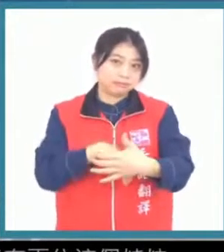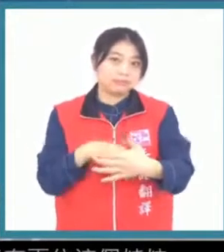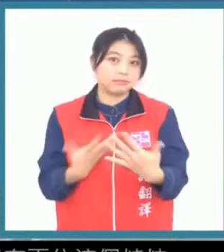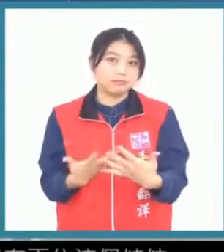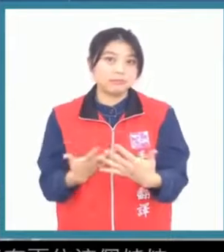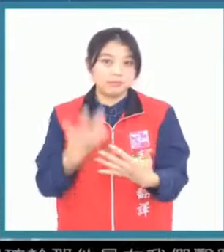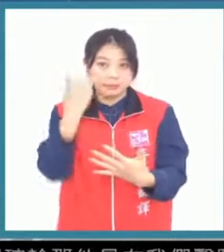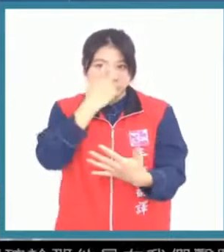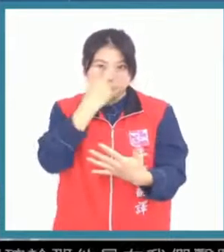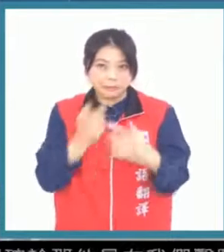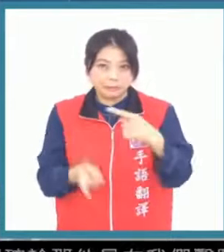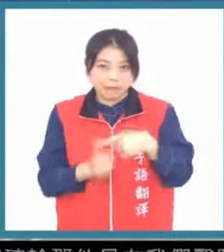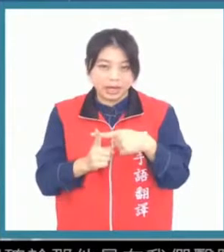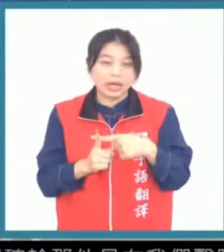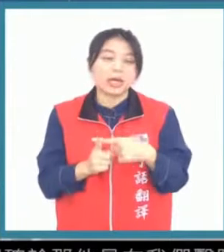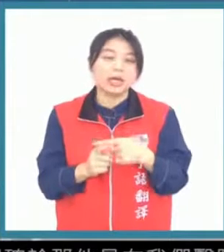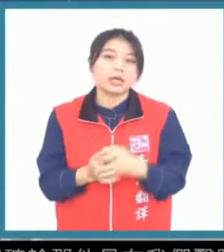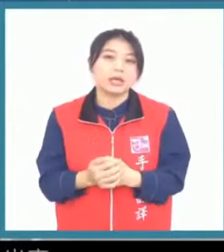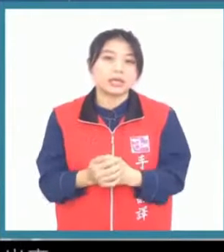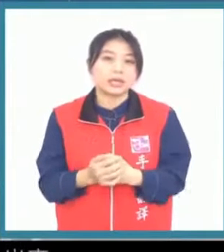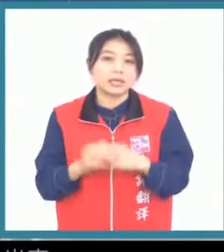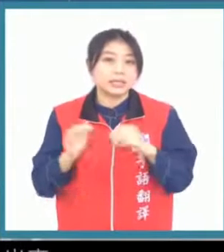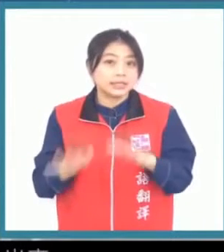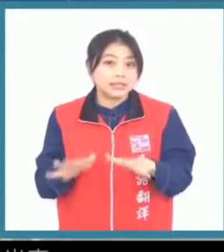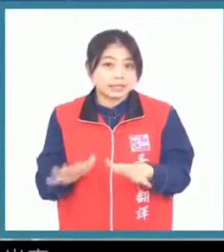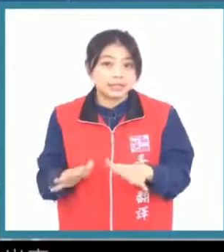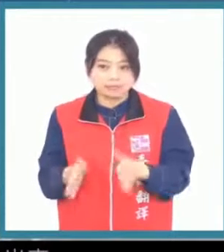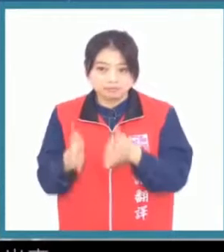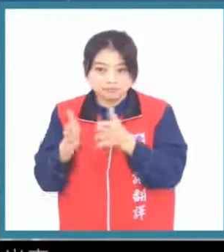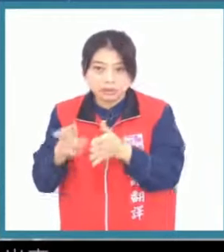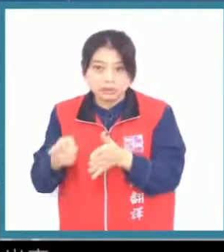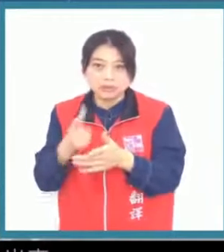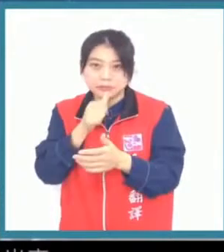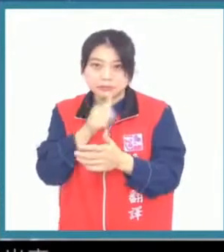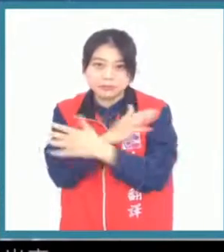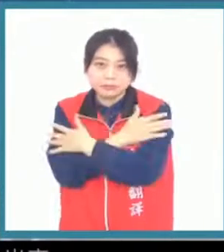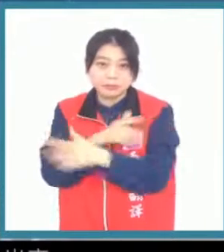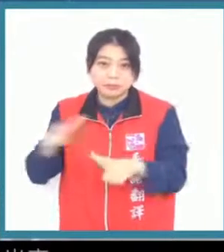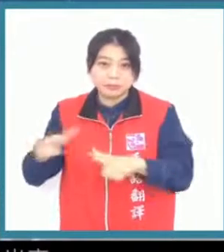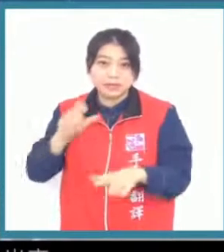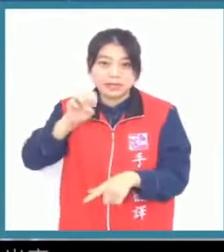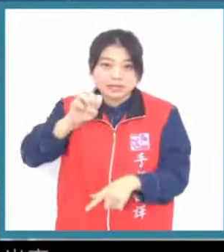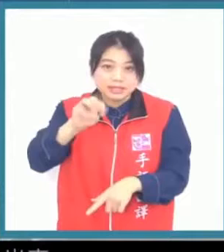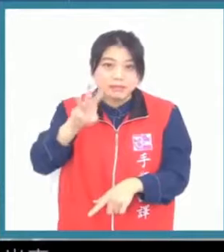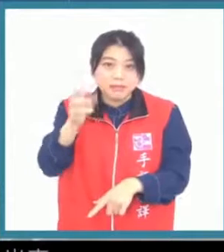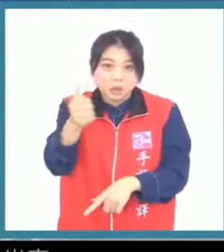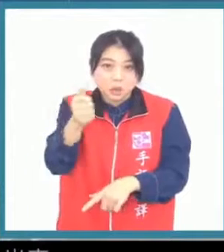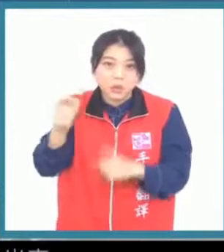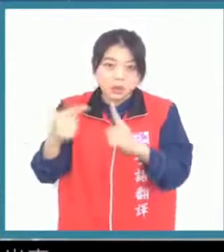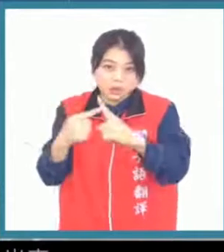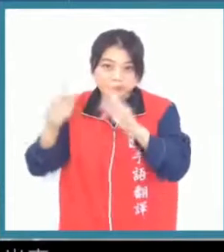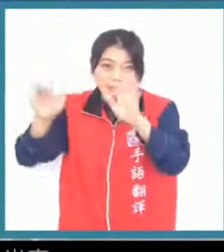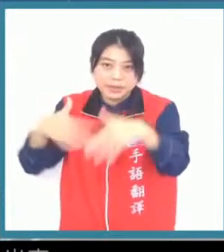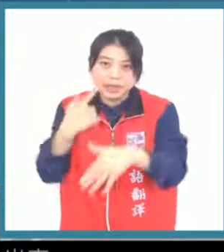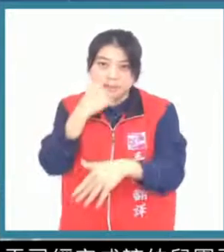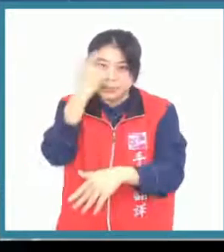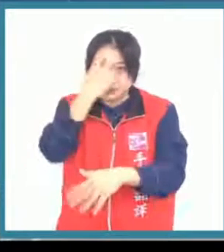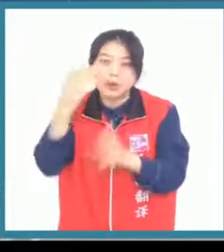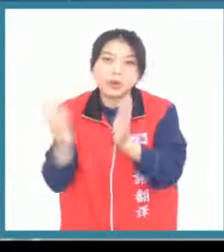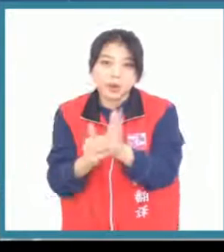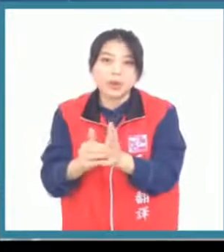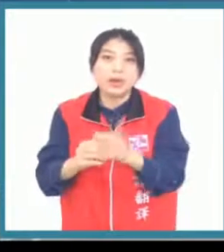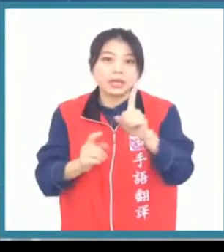么采检出来，那今天已经完成该幼儿园350位师生的采检，那暗